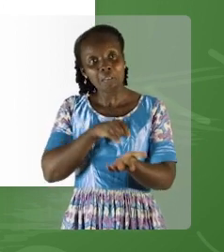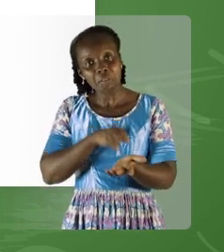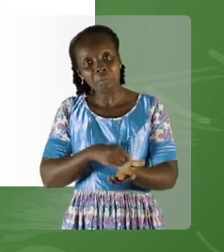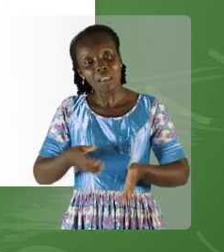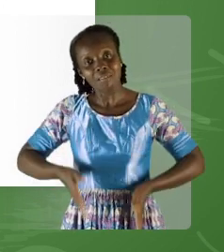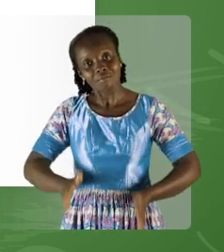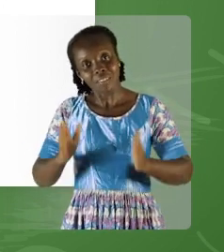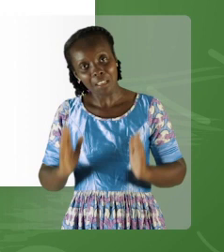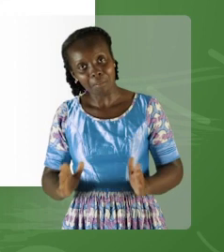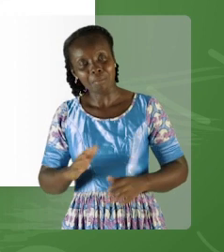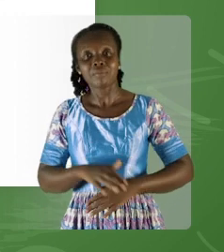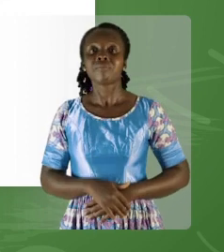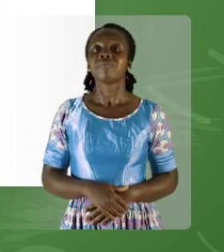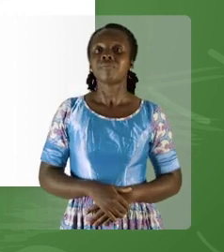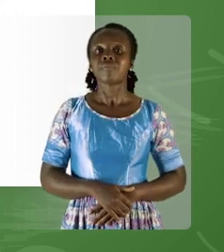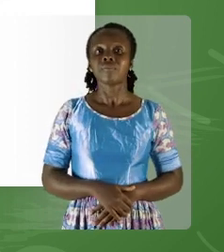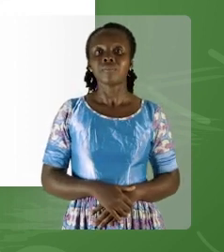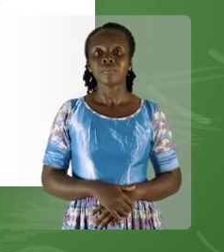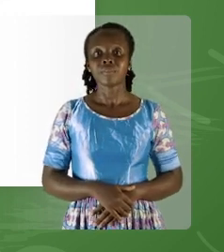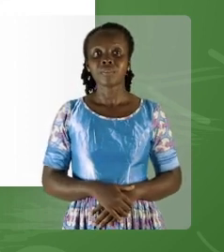infirmier ou une sage-femme.